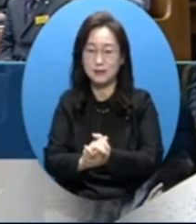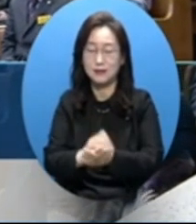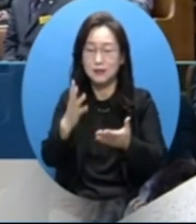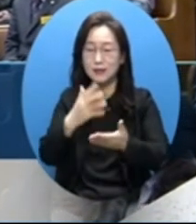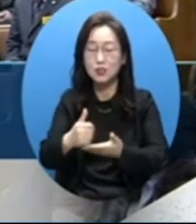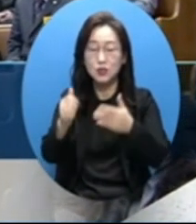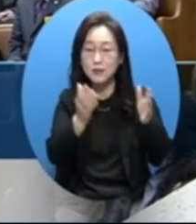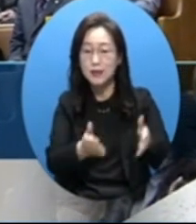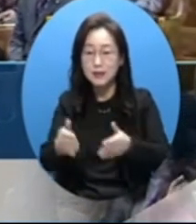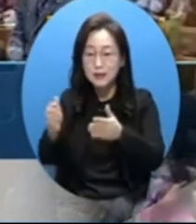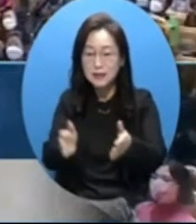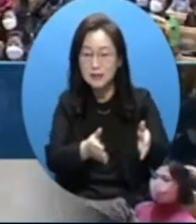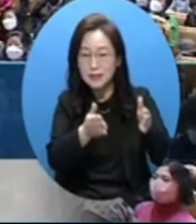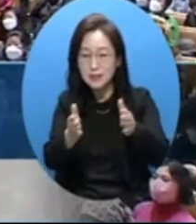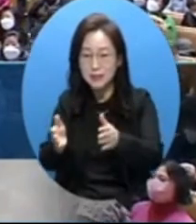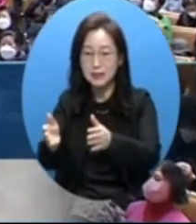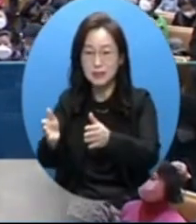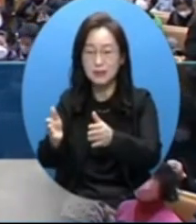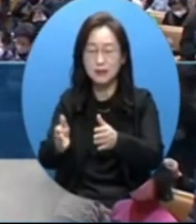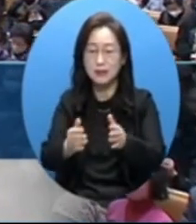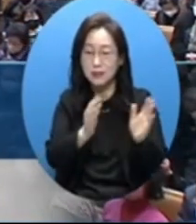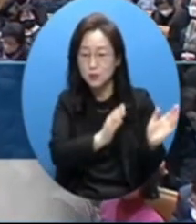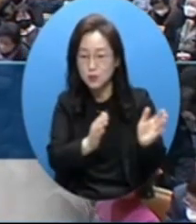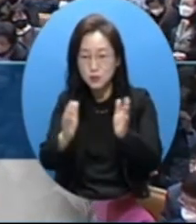주님의 길을 준비하라